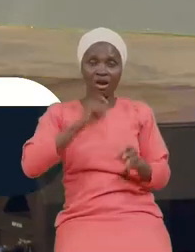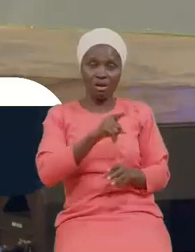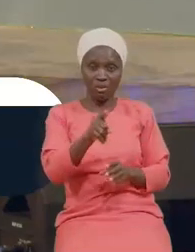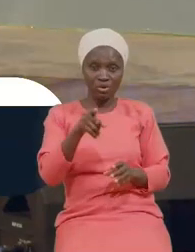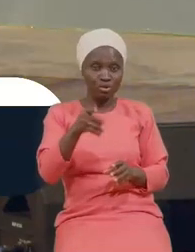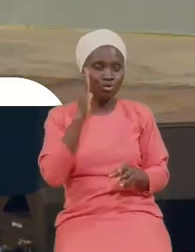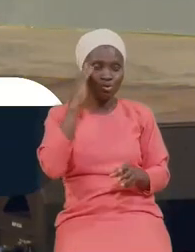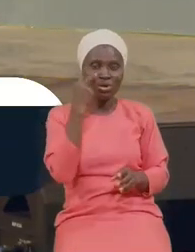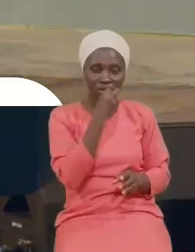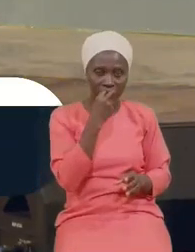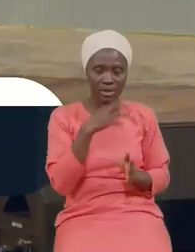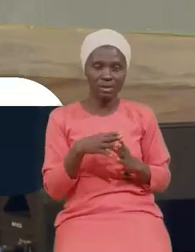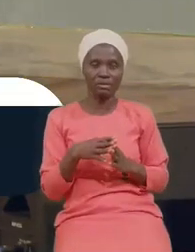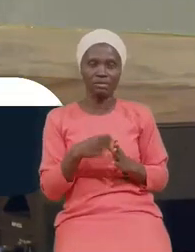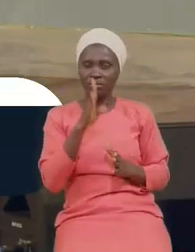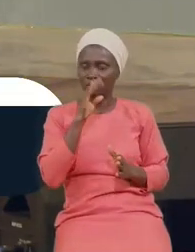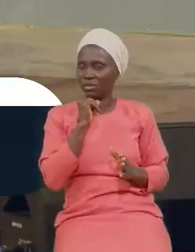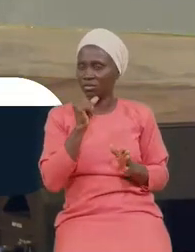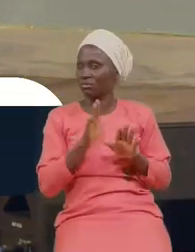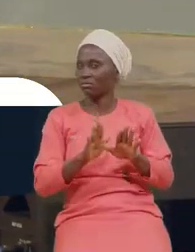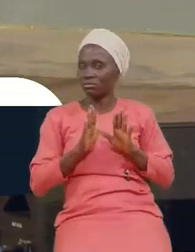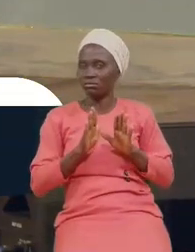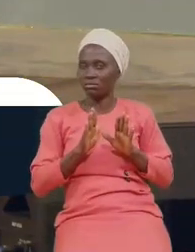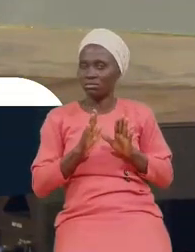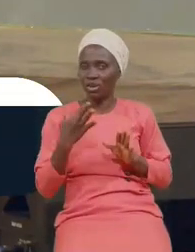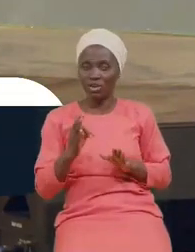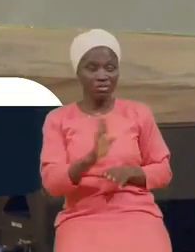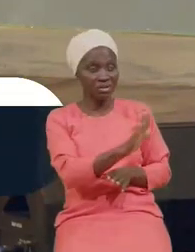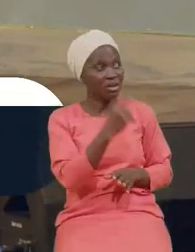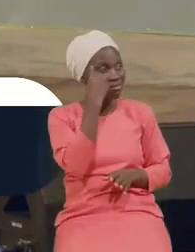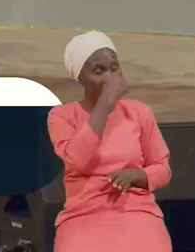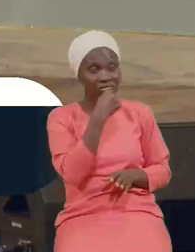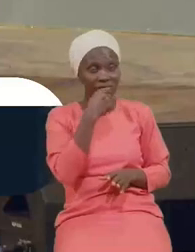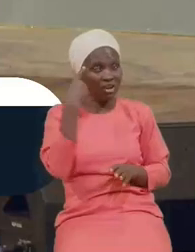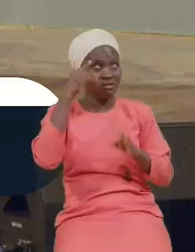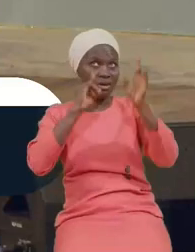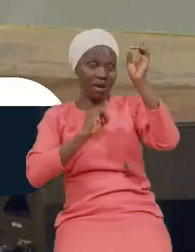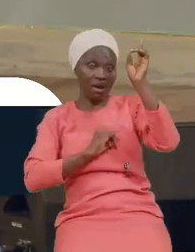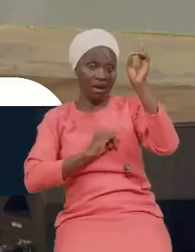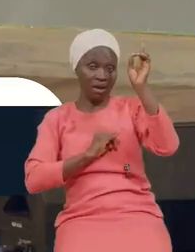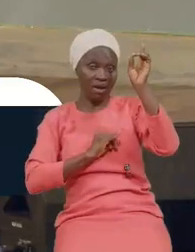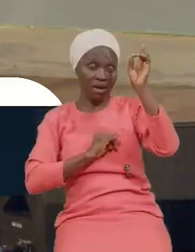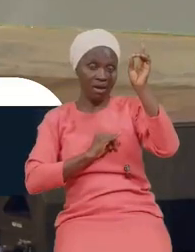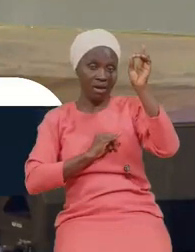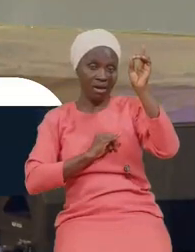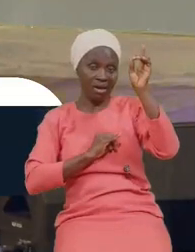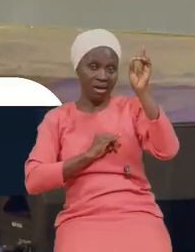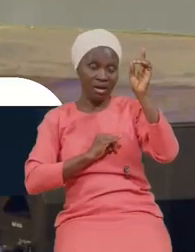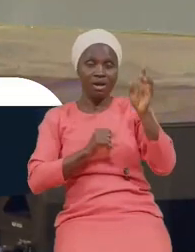donnerai ne les craint pas car je suis avec toi